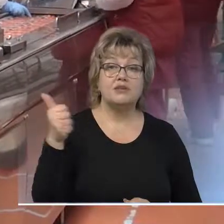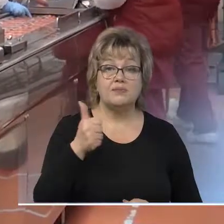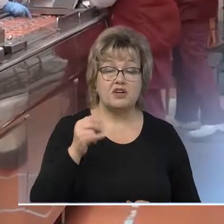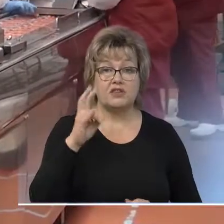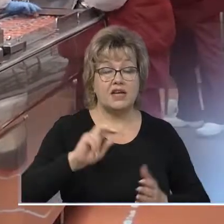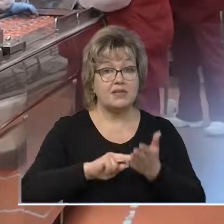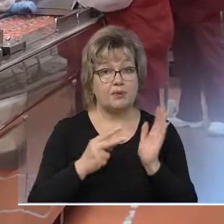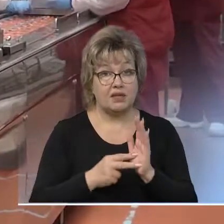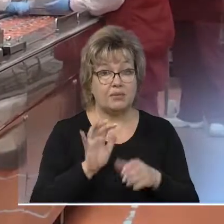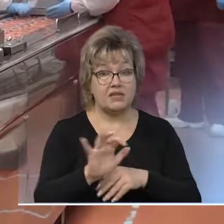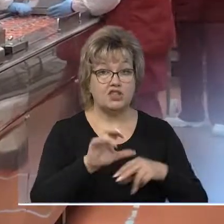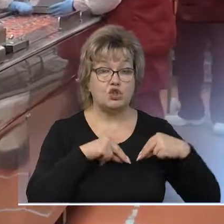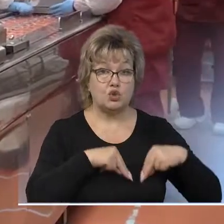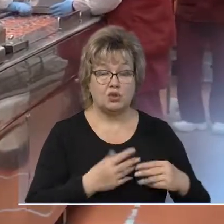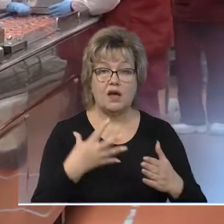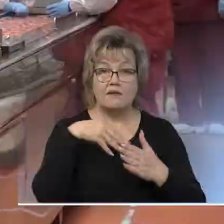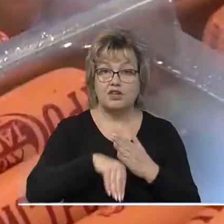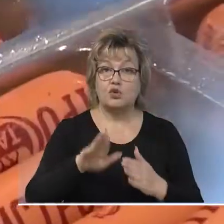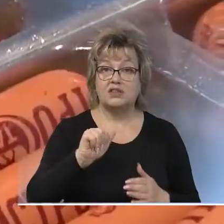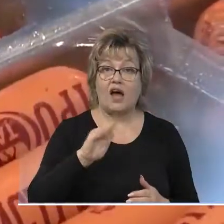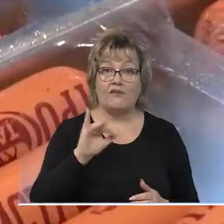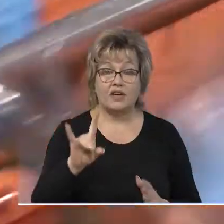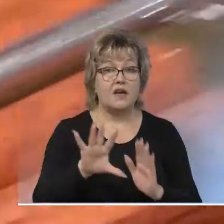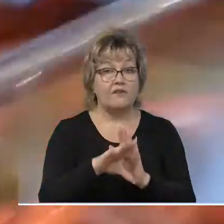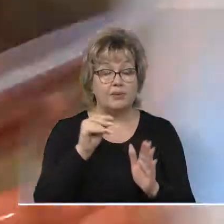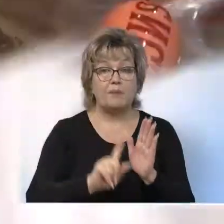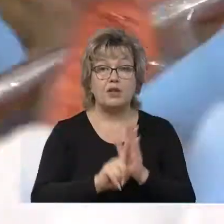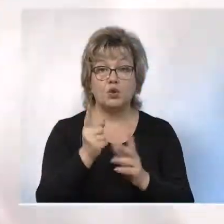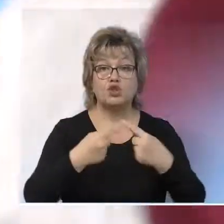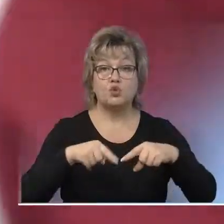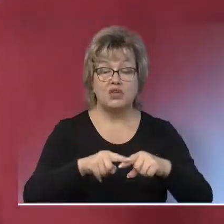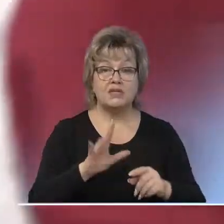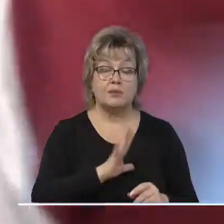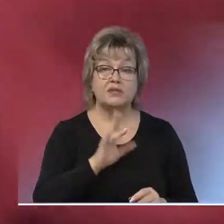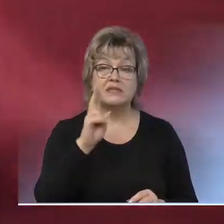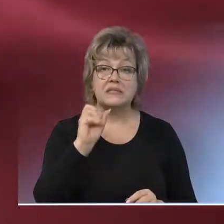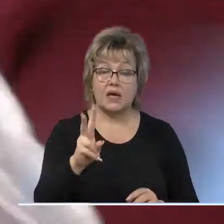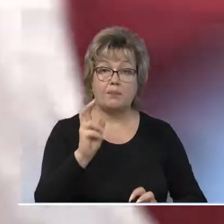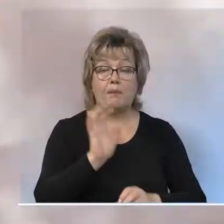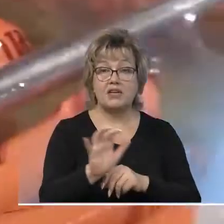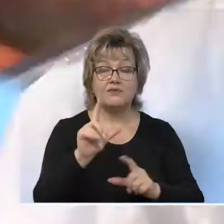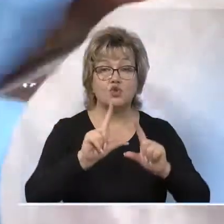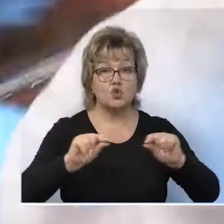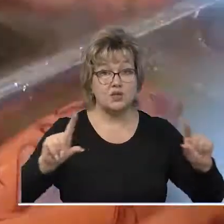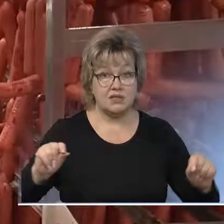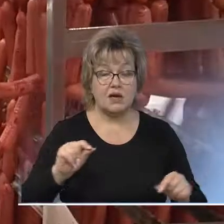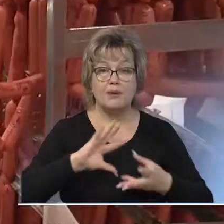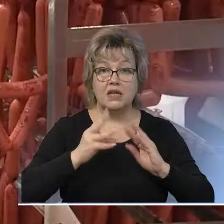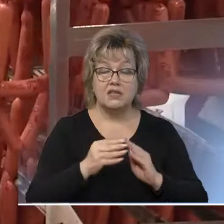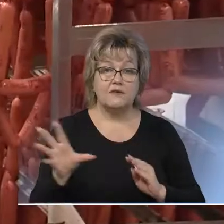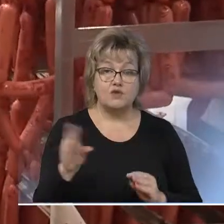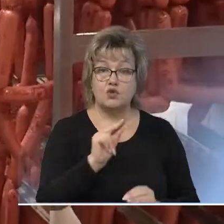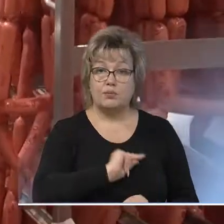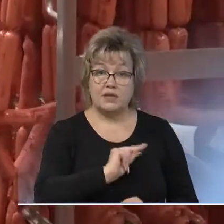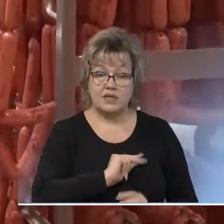Одним из первых в нацпроект «Производительность труда» вошел Тавр. Выбрали пилотный участок, им стал цех по производству сосисок,